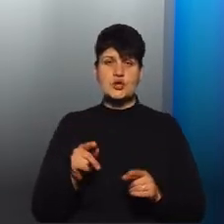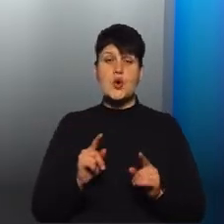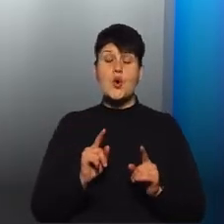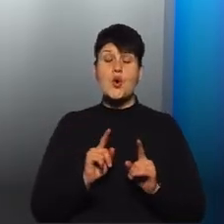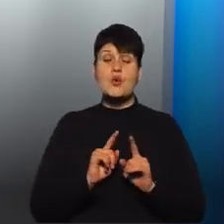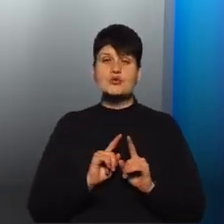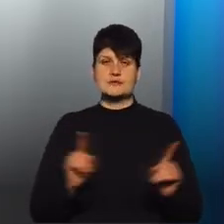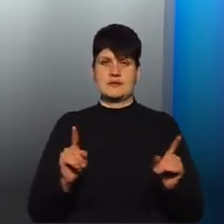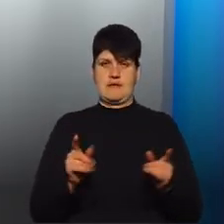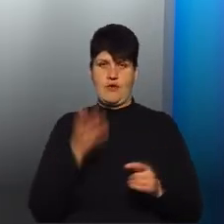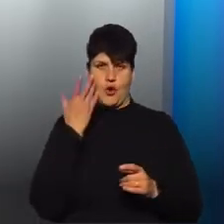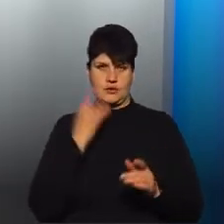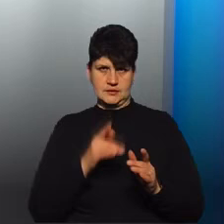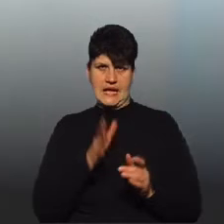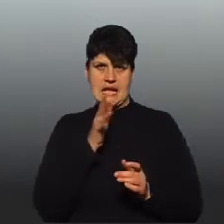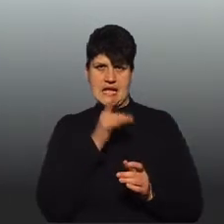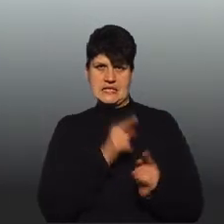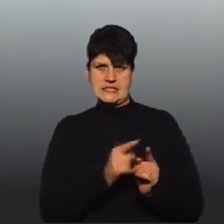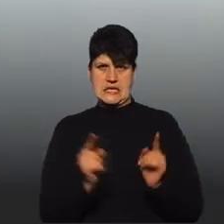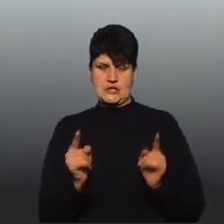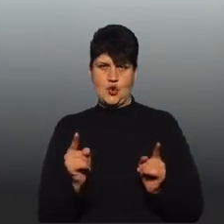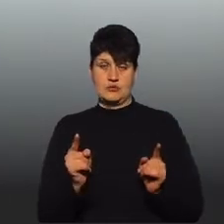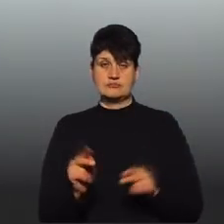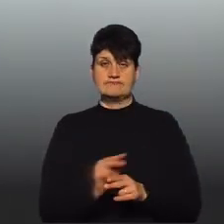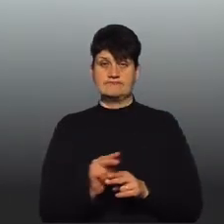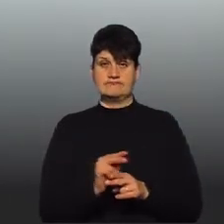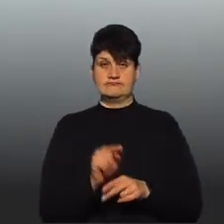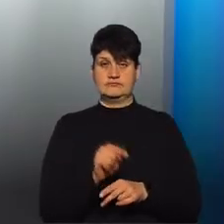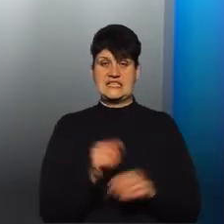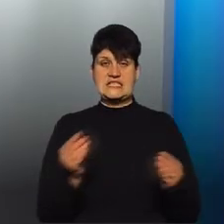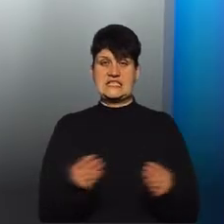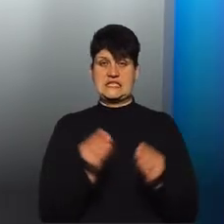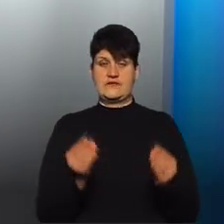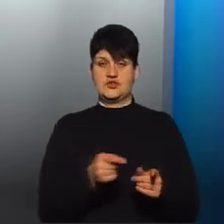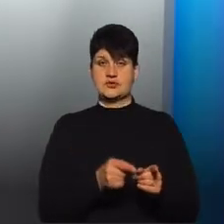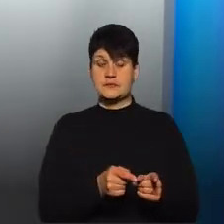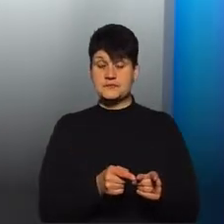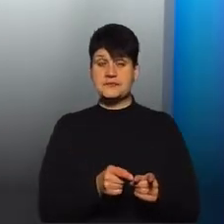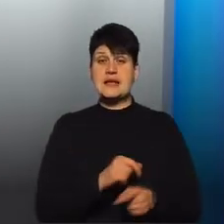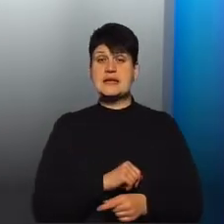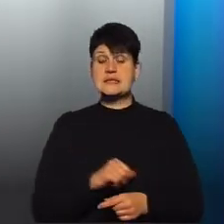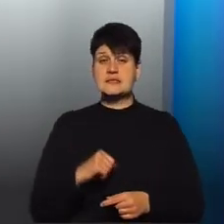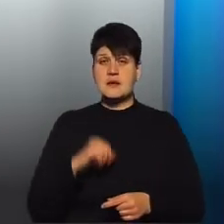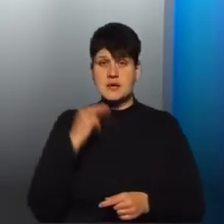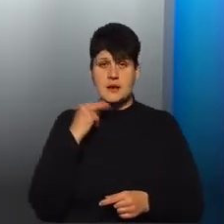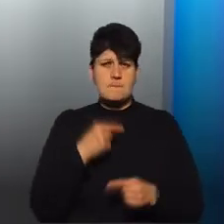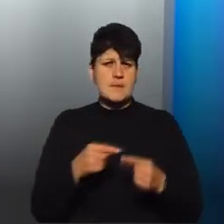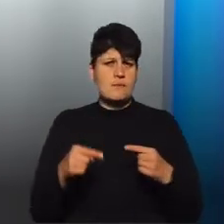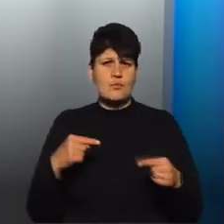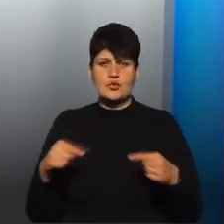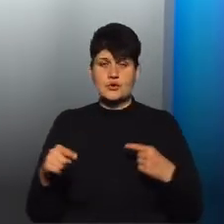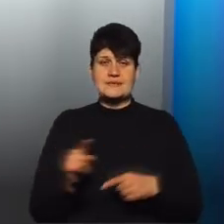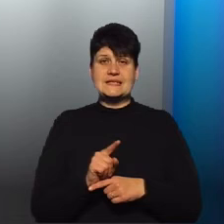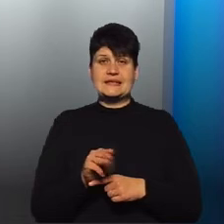Тобто краще лікуватися однозначно, свіжими це найкраще. І знову ж таки, при будь-якому і в стандарті лікування,